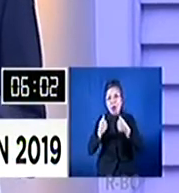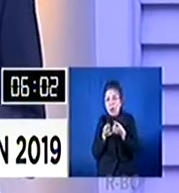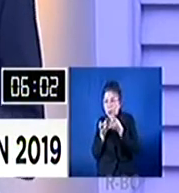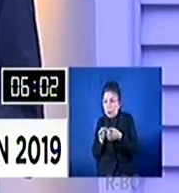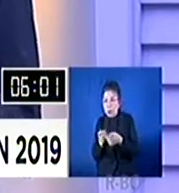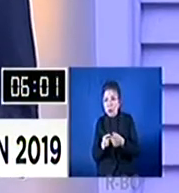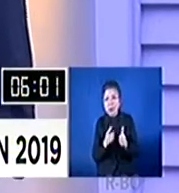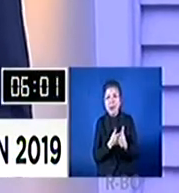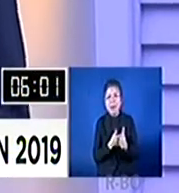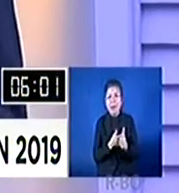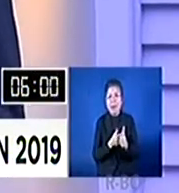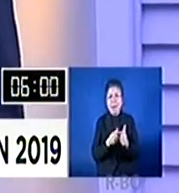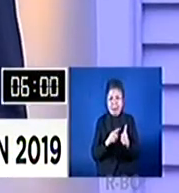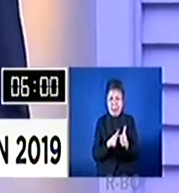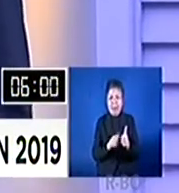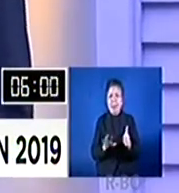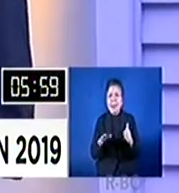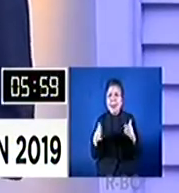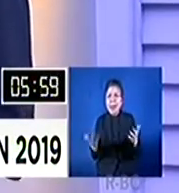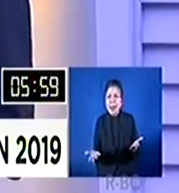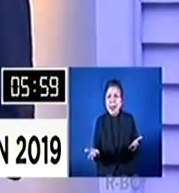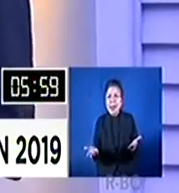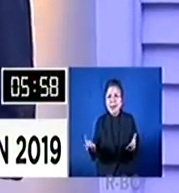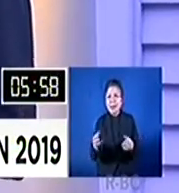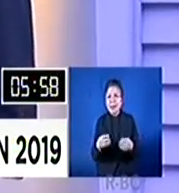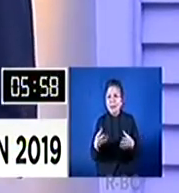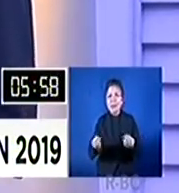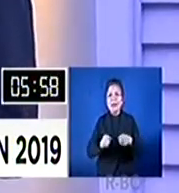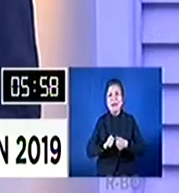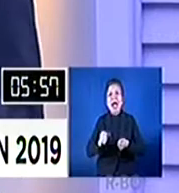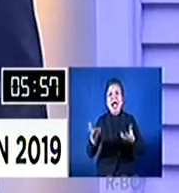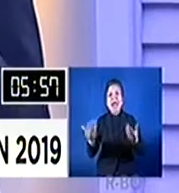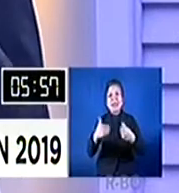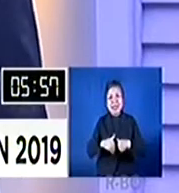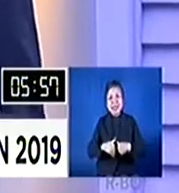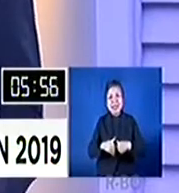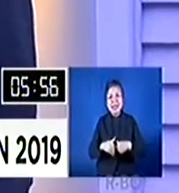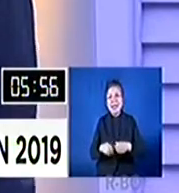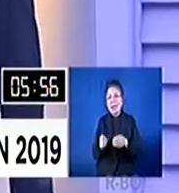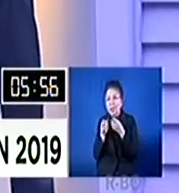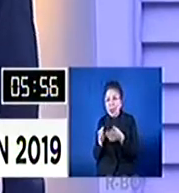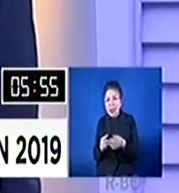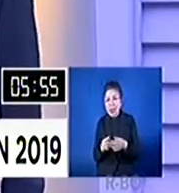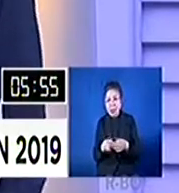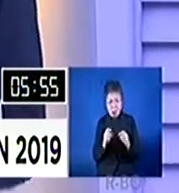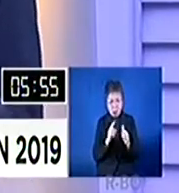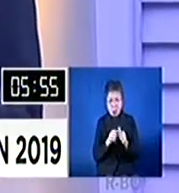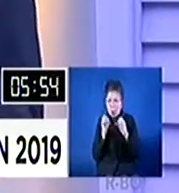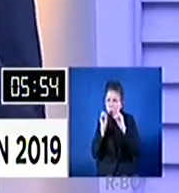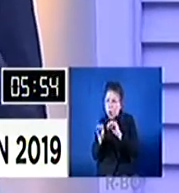itu adalah bagaimana hasil daripada pendidikan itu bukan hanya mendidik